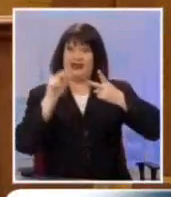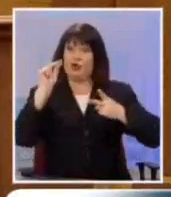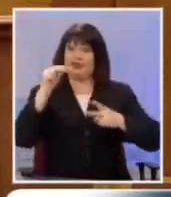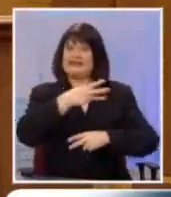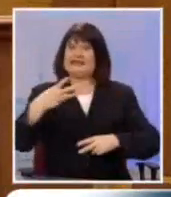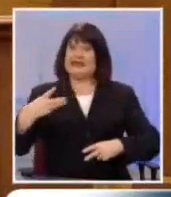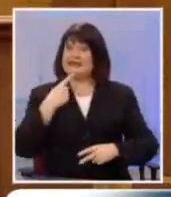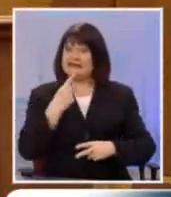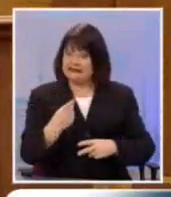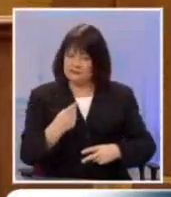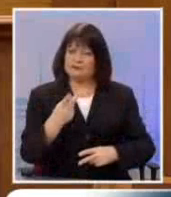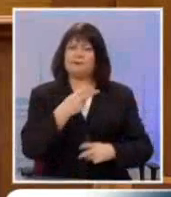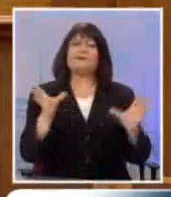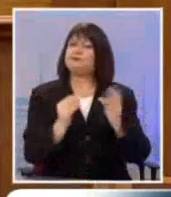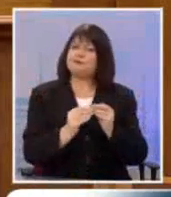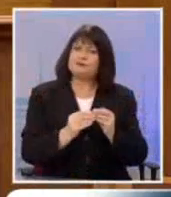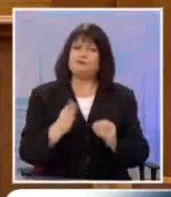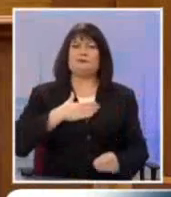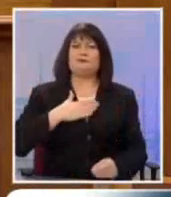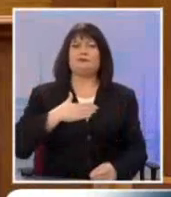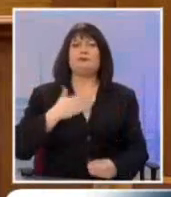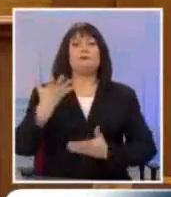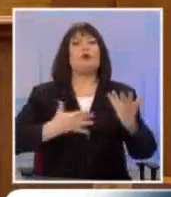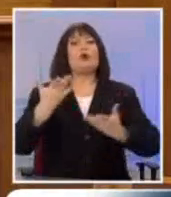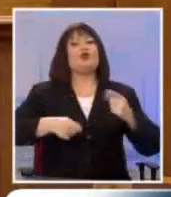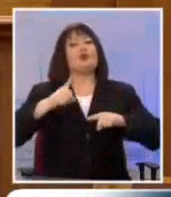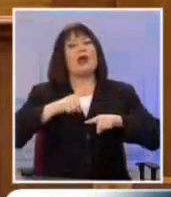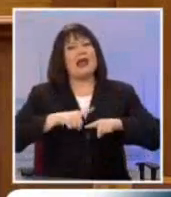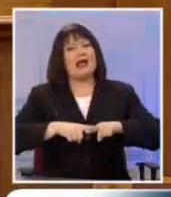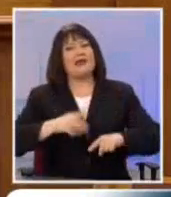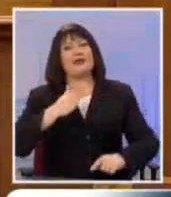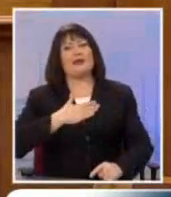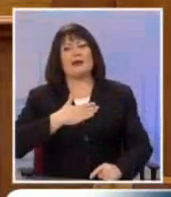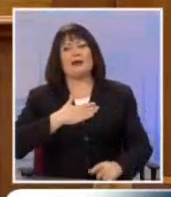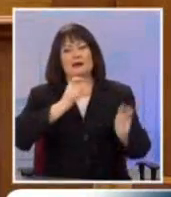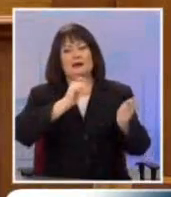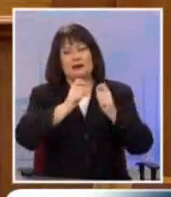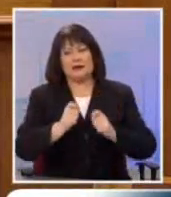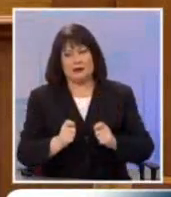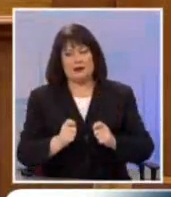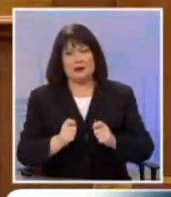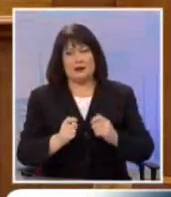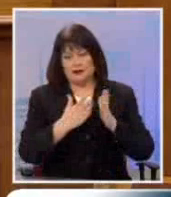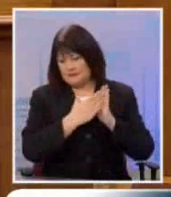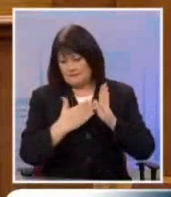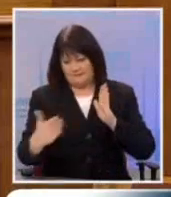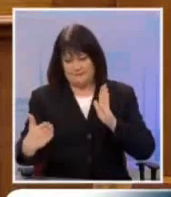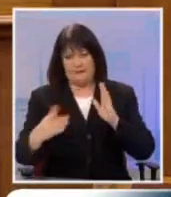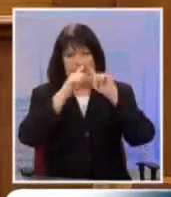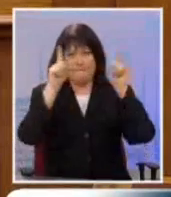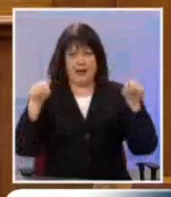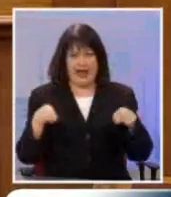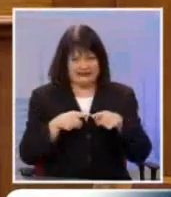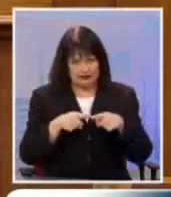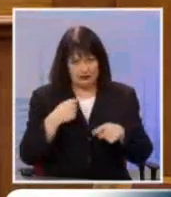δεύτερη υπόσχεση έχει σχέση με το δικό μας το προπολογισμό και το δικό μας αναθεωρημένο μεσοπρόθεσμο πλαίσιο.